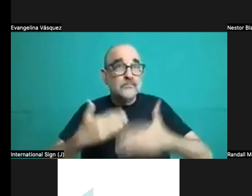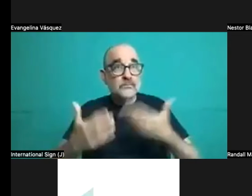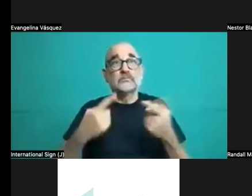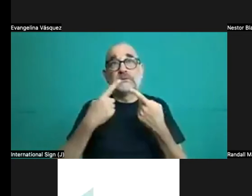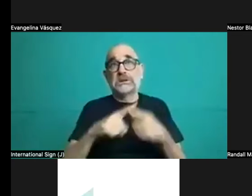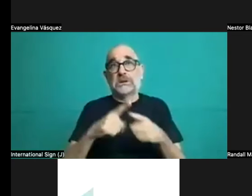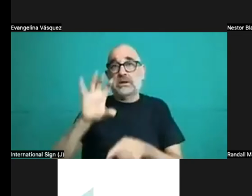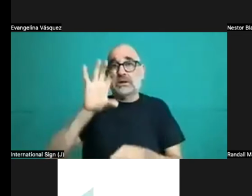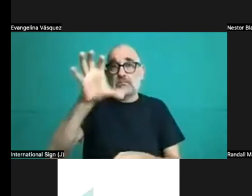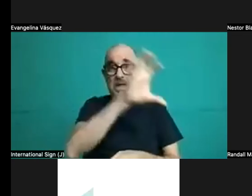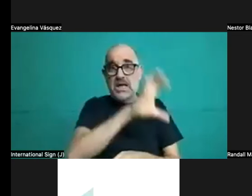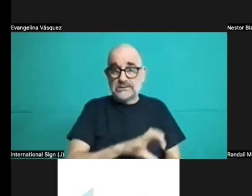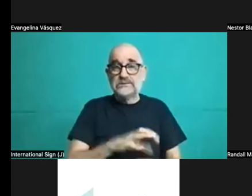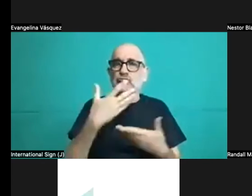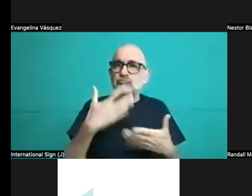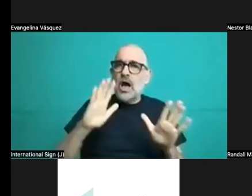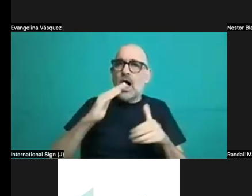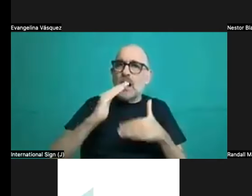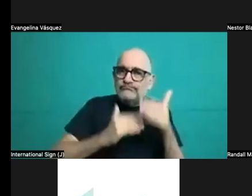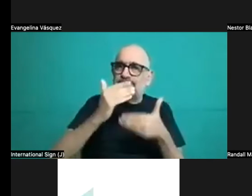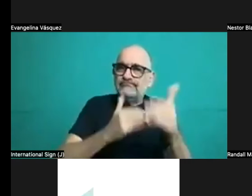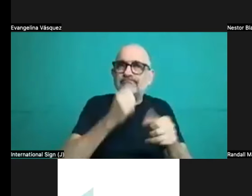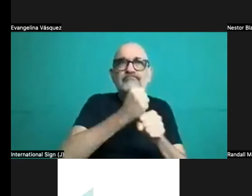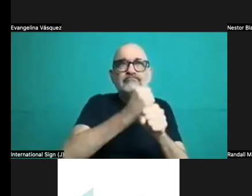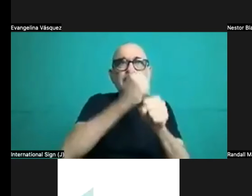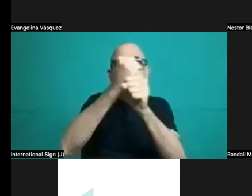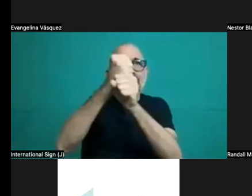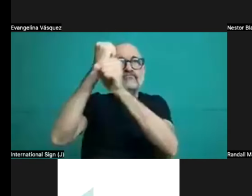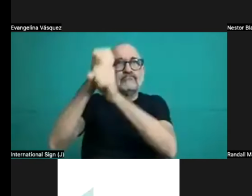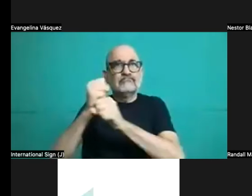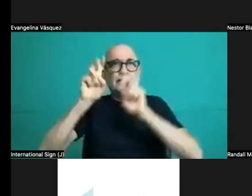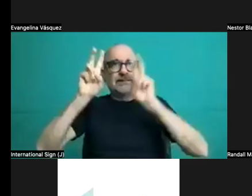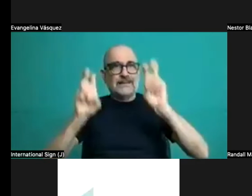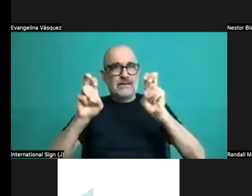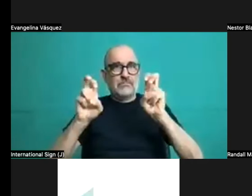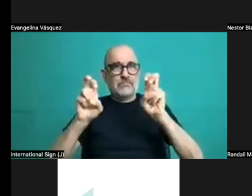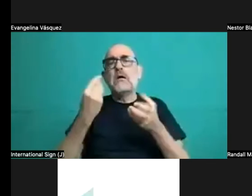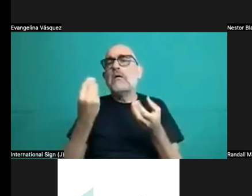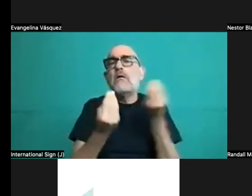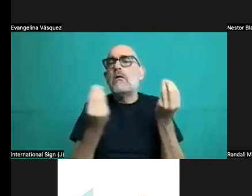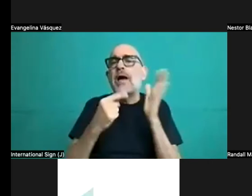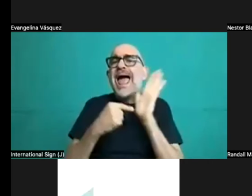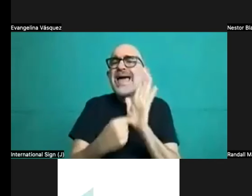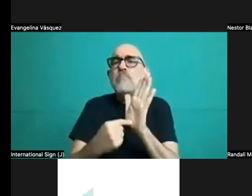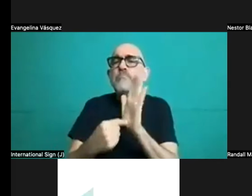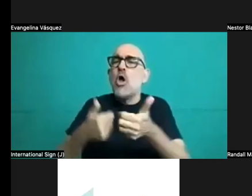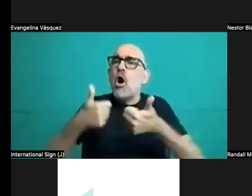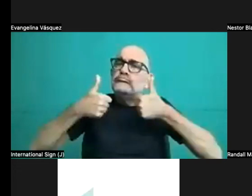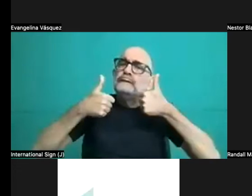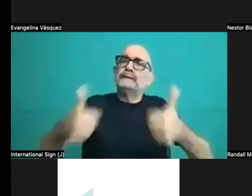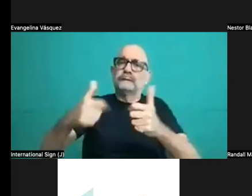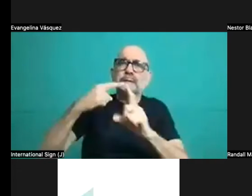quels exemples de réussite on a ou d'échecs aussi, et apprendre de ces